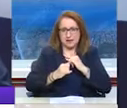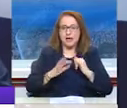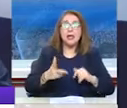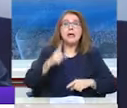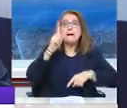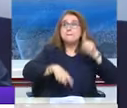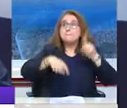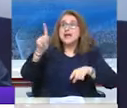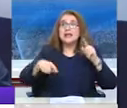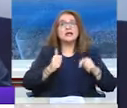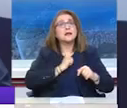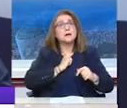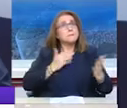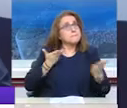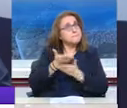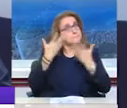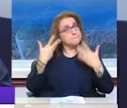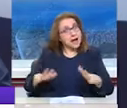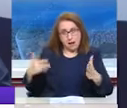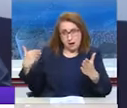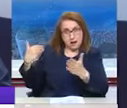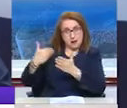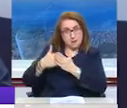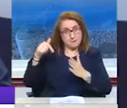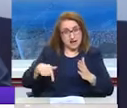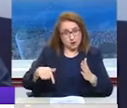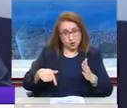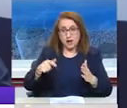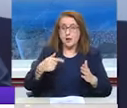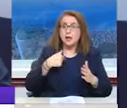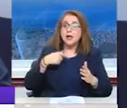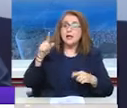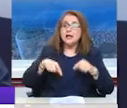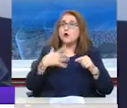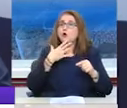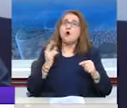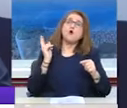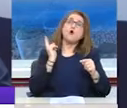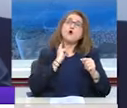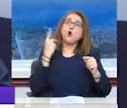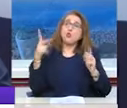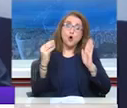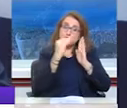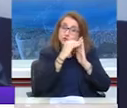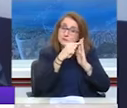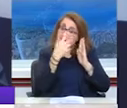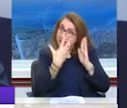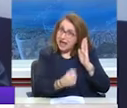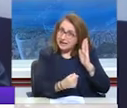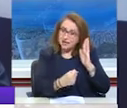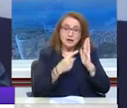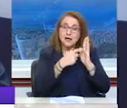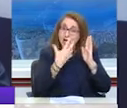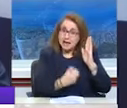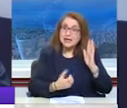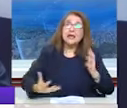υποβάλει δήλωση με βάση τον κύριο ΚΑΔ της επιχείρησής τους, αλλά και με βάση τον ΚΑΔ δευτερεύουσας δραστηριότητας βάσει